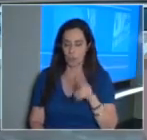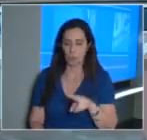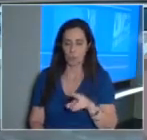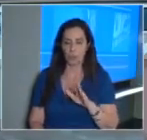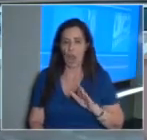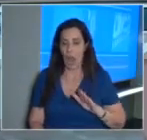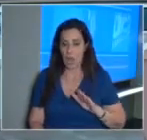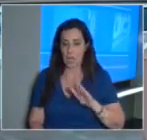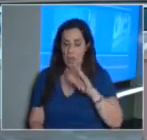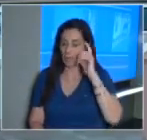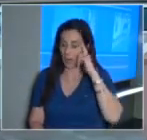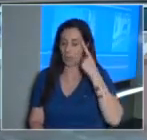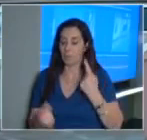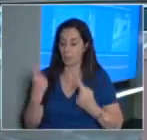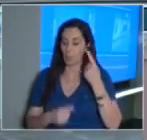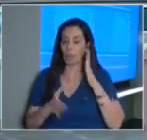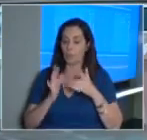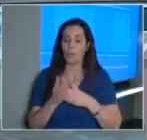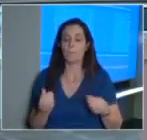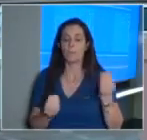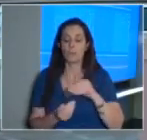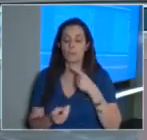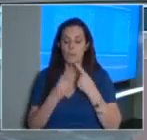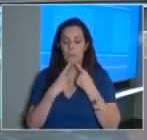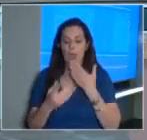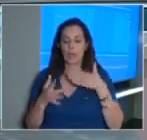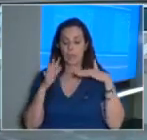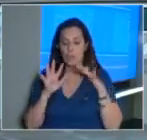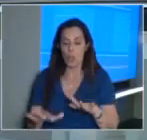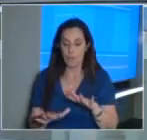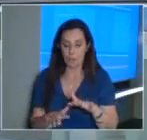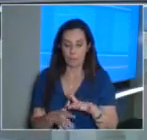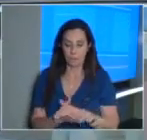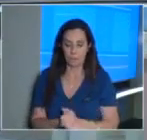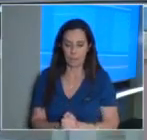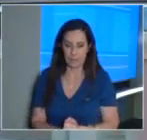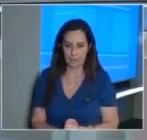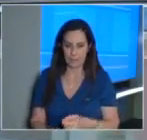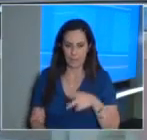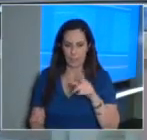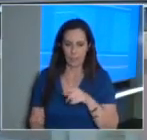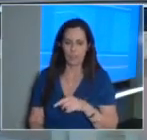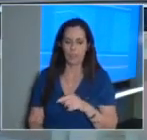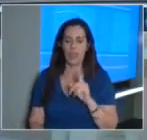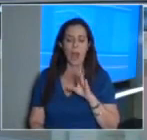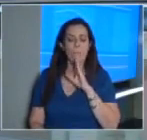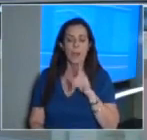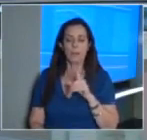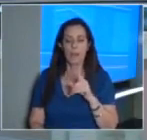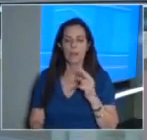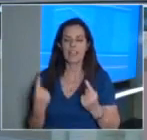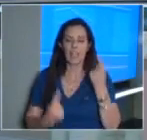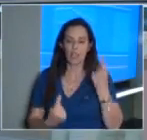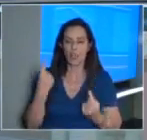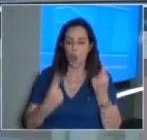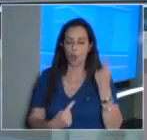עלייה מדאיגה מאוד בתקריות האלימות, מעבר לשיח האנטישמי שעליו עומד פרופסור שטיינברג, הבעיה היא